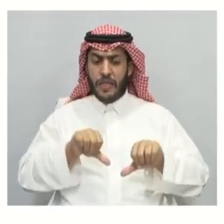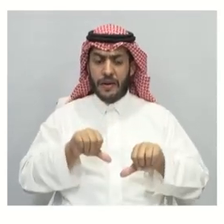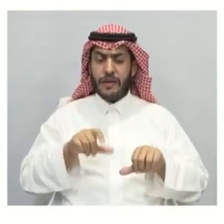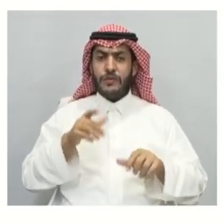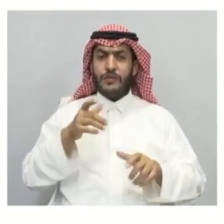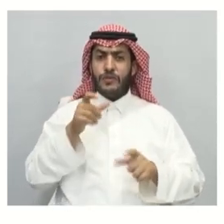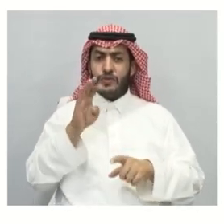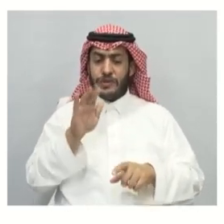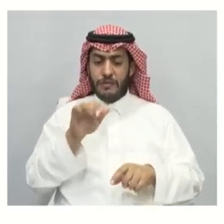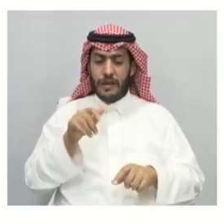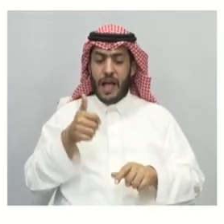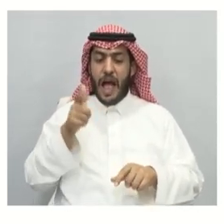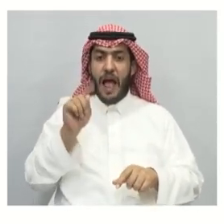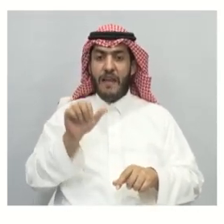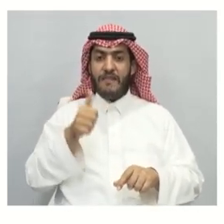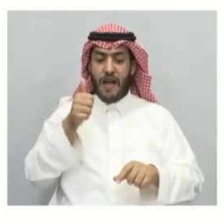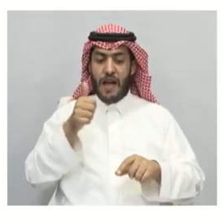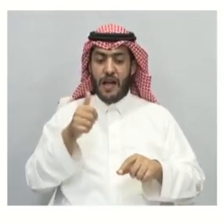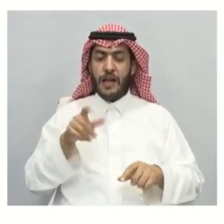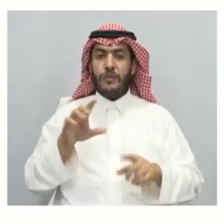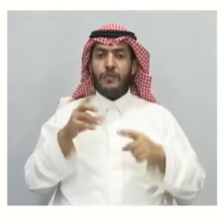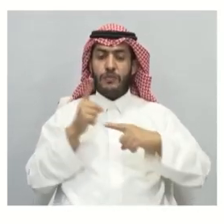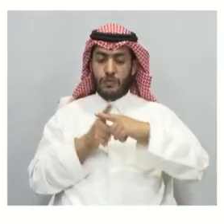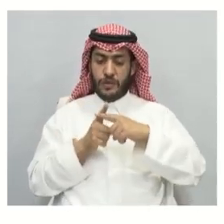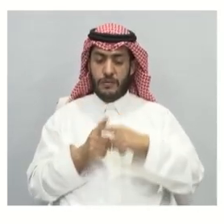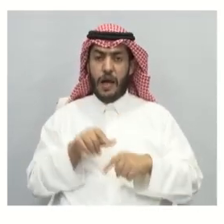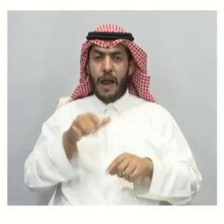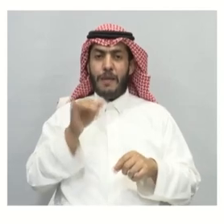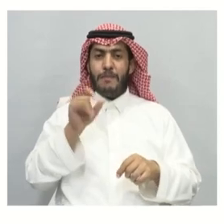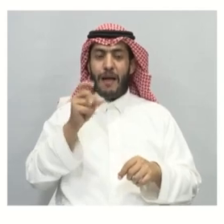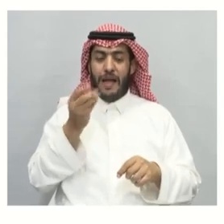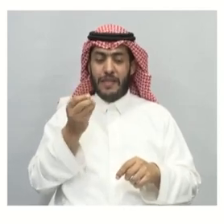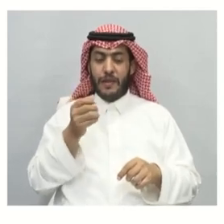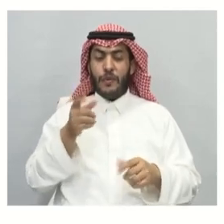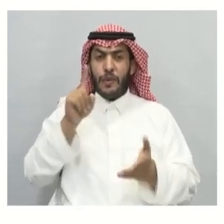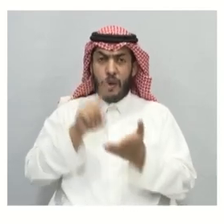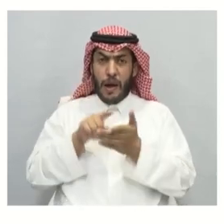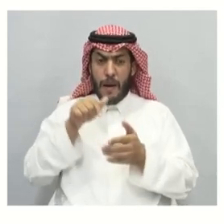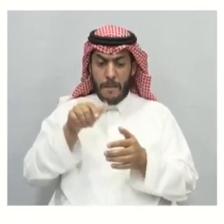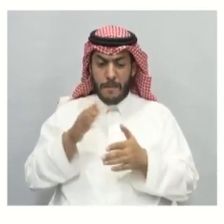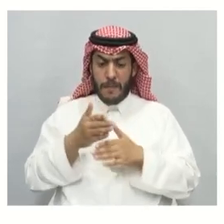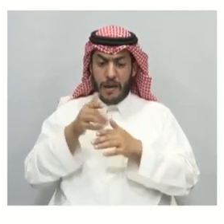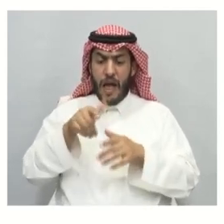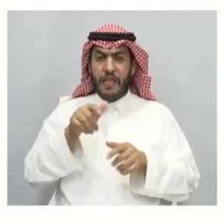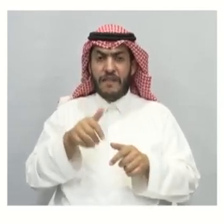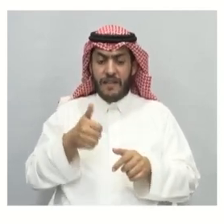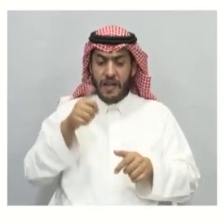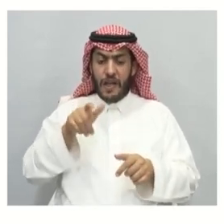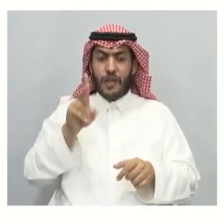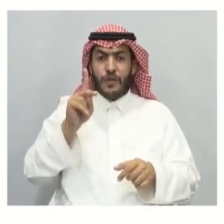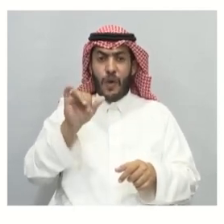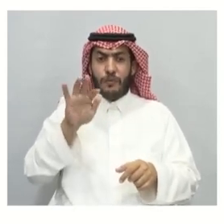الفا الموجبه على الماده وتوقع بناء على فرضيه طمسون ان انحراف جسيمات